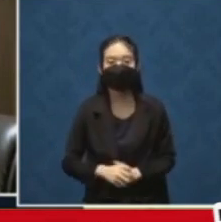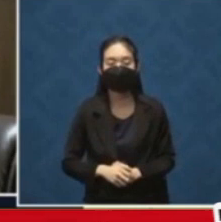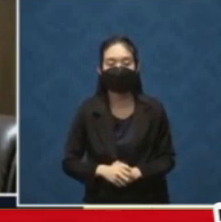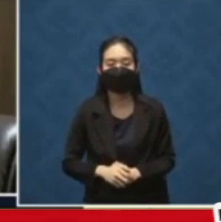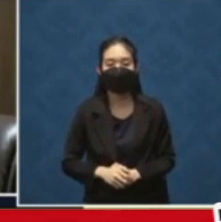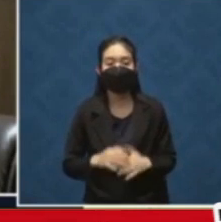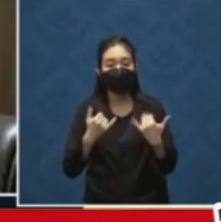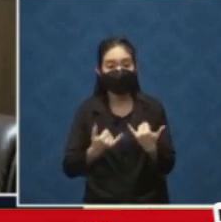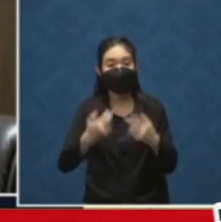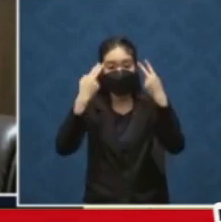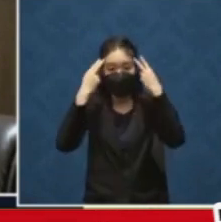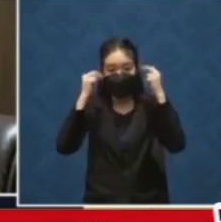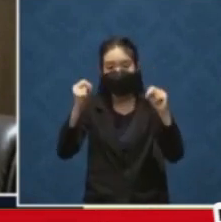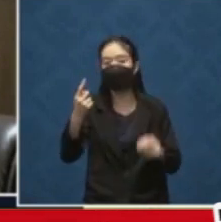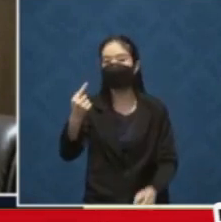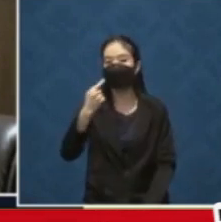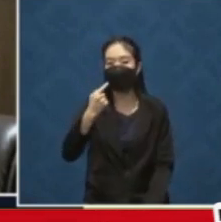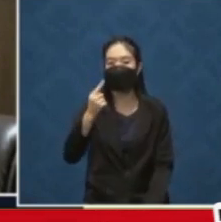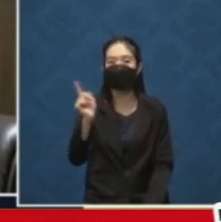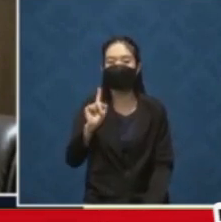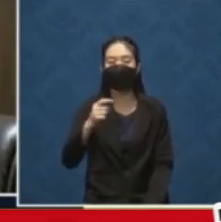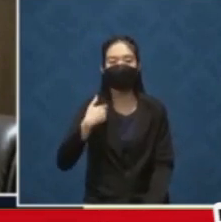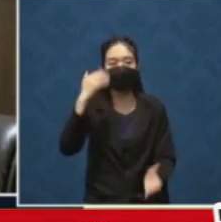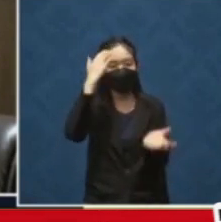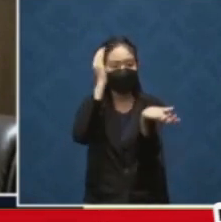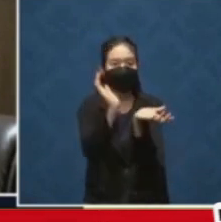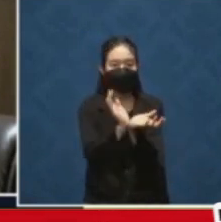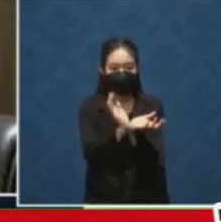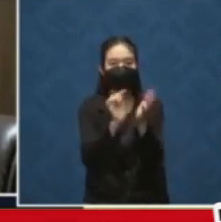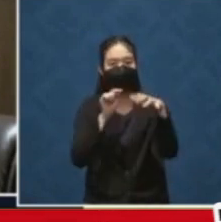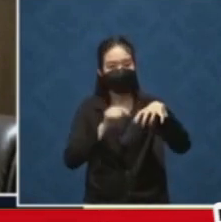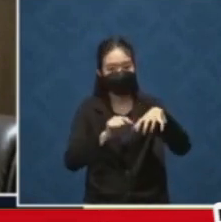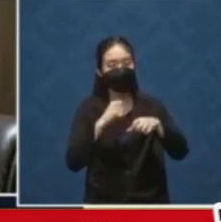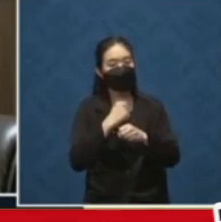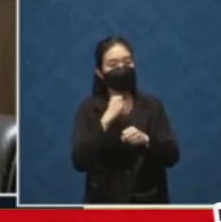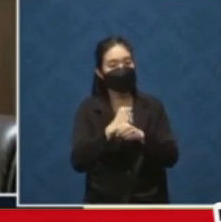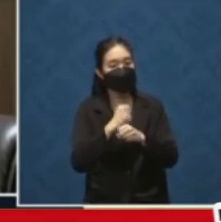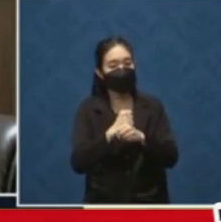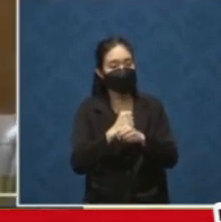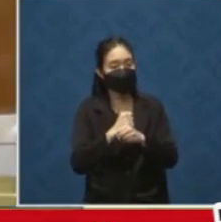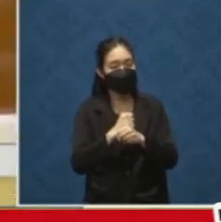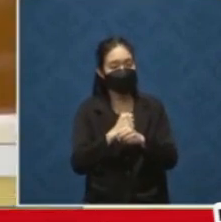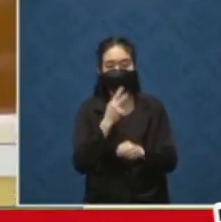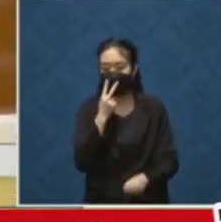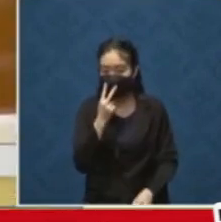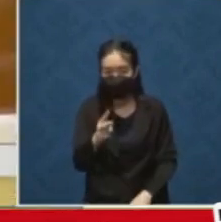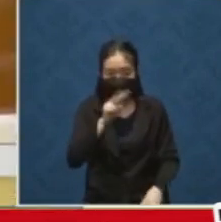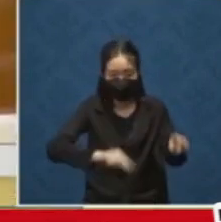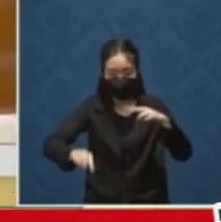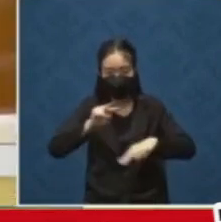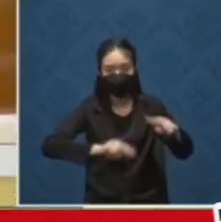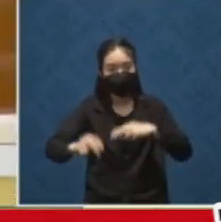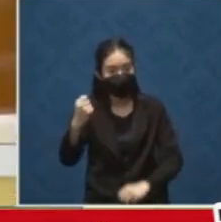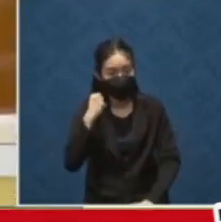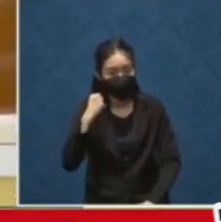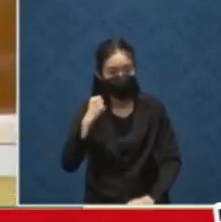องกัน ในลธนาแบบนี้อีกท coffeeพย ก็ได้ส่างการ้ง kabul ชาต ซึ่มีคนอที่เกิด proactiveฉั้